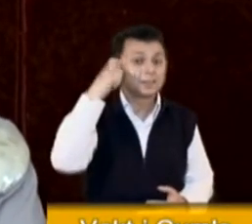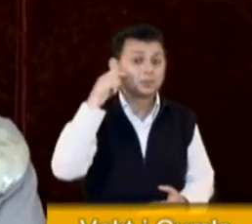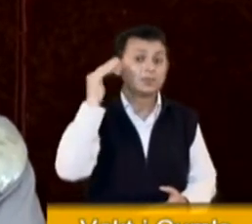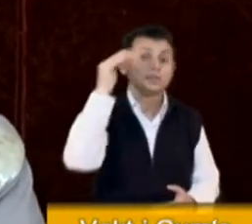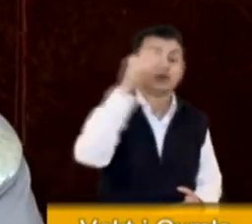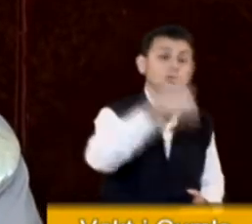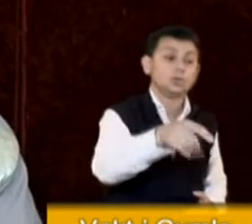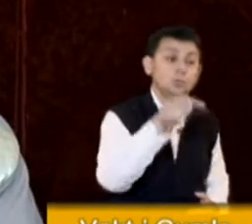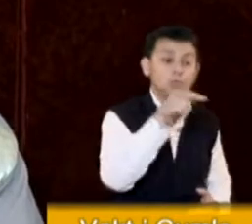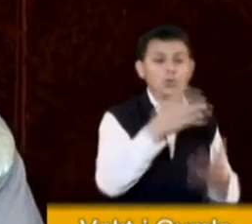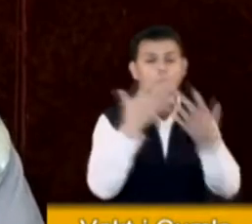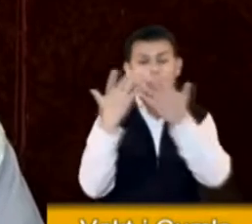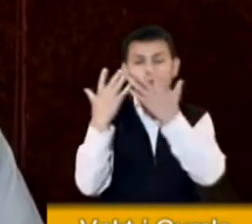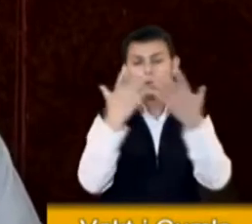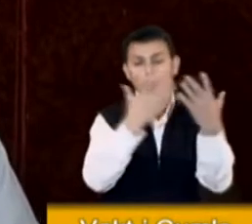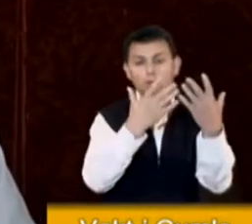geçiyor.